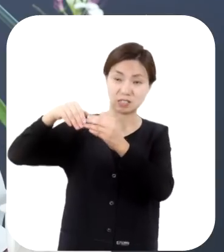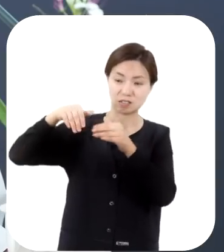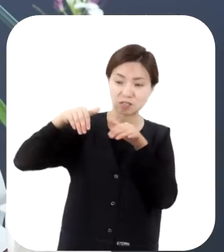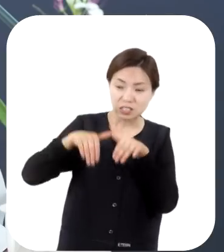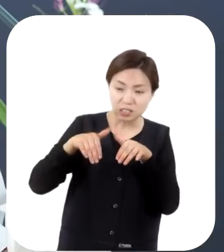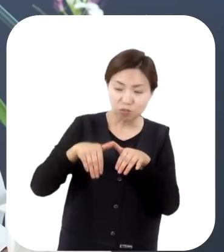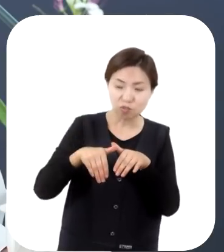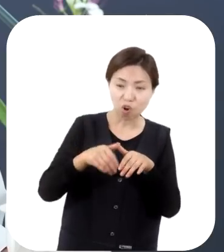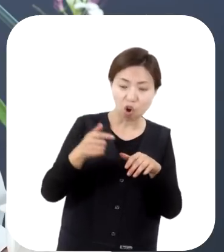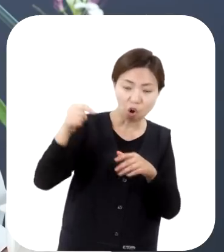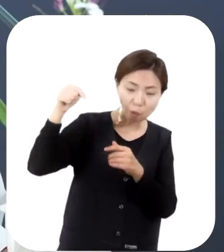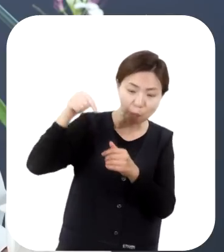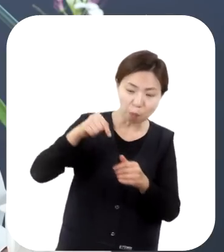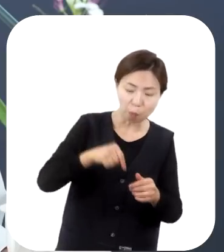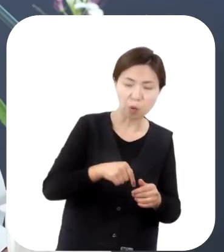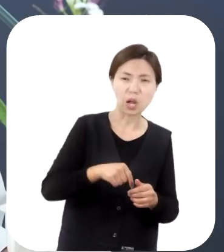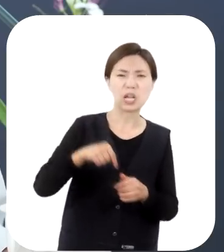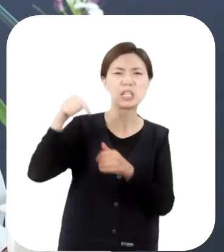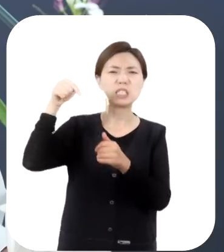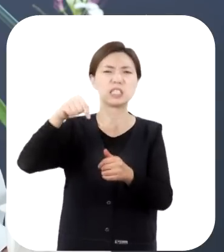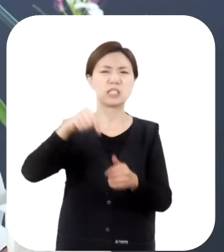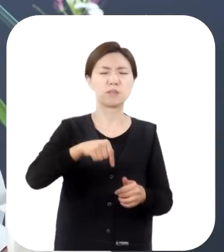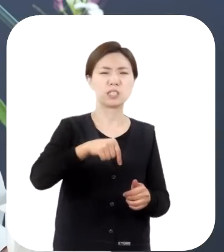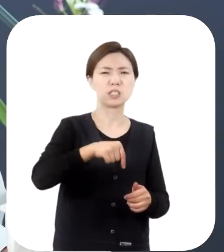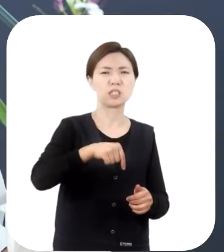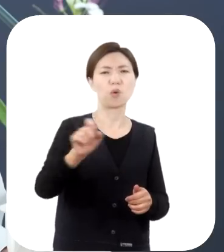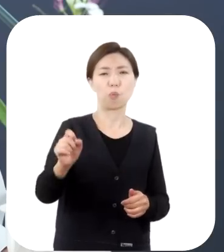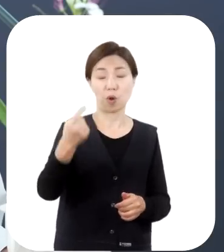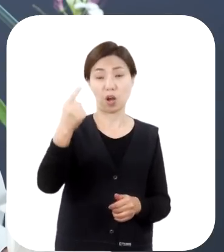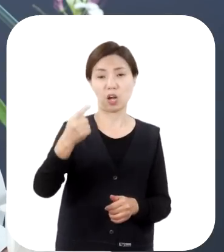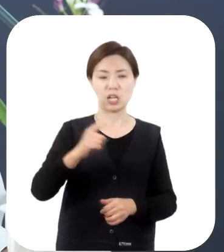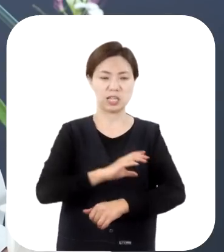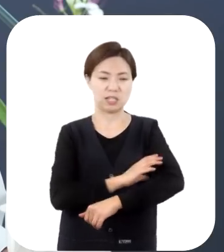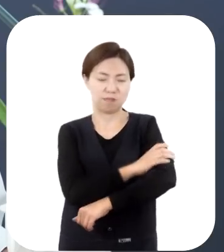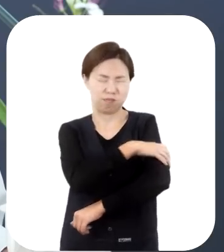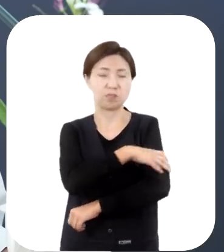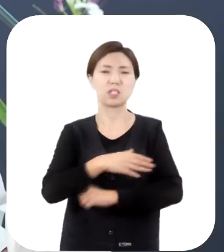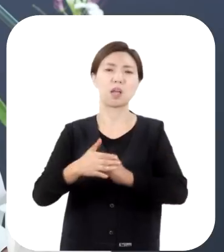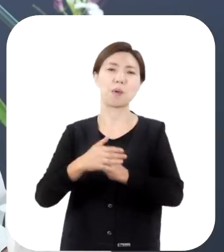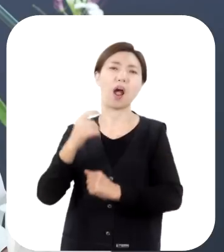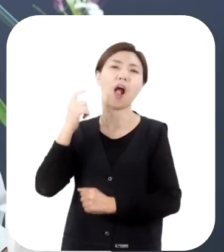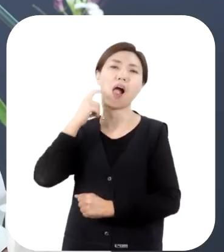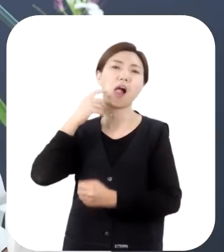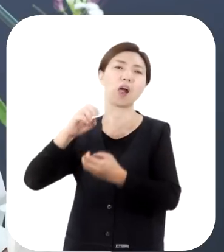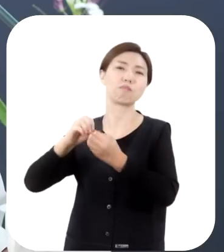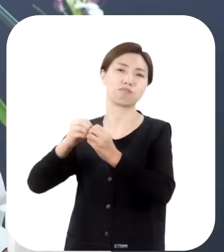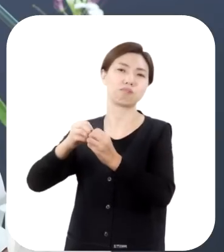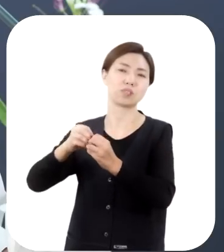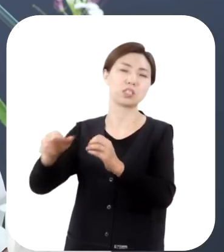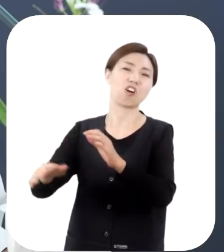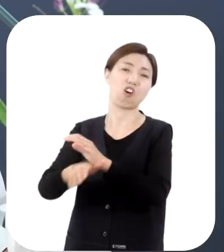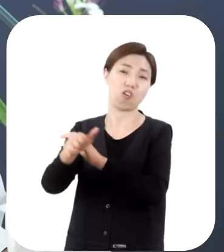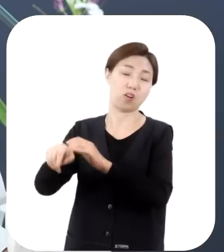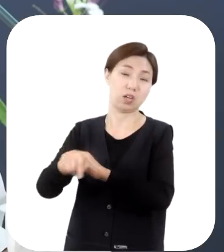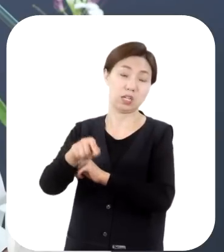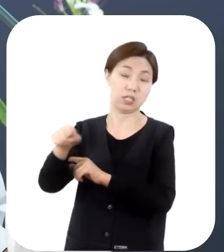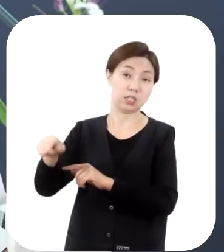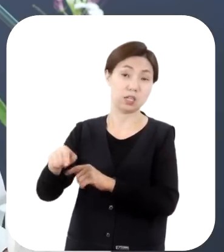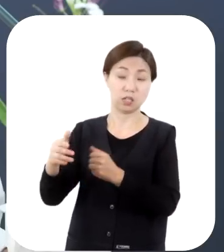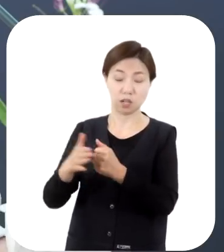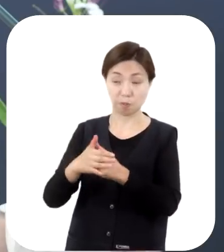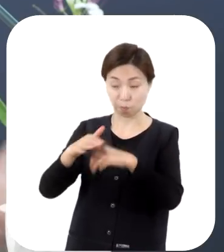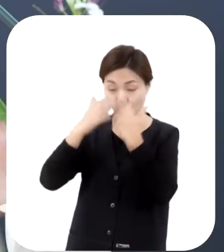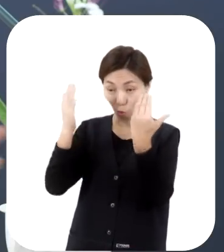질서는 인위적이었던 것이기 때문에 그것은 허상이었다, 이런 얘기예요. 그래서 그 허상을